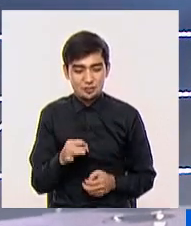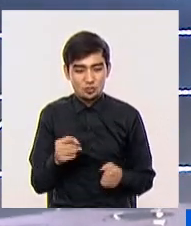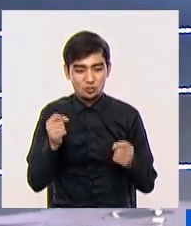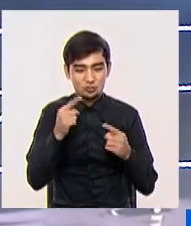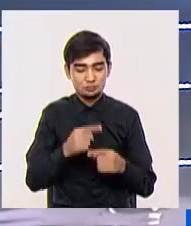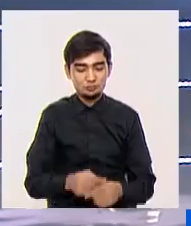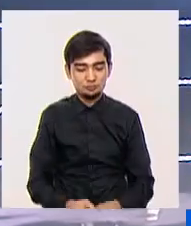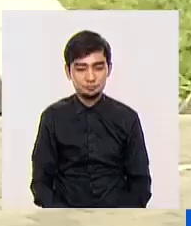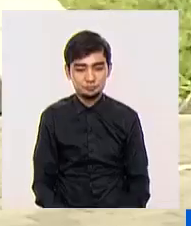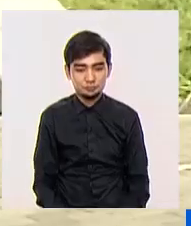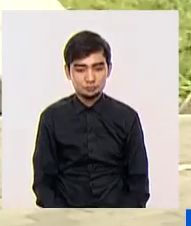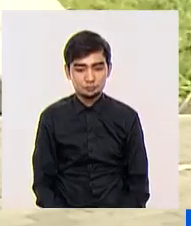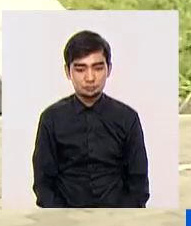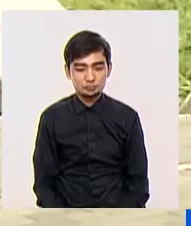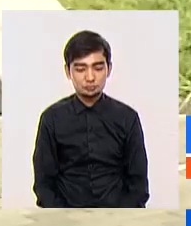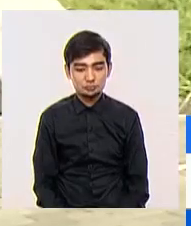Беремкул.